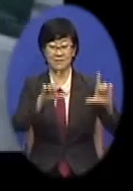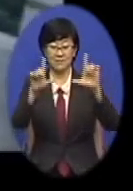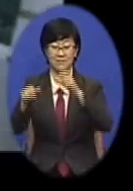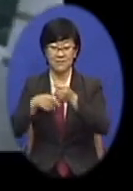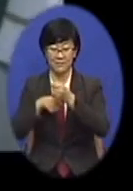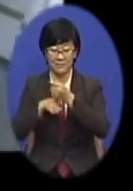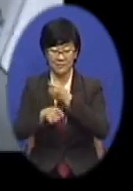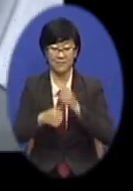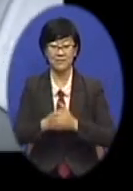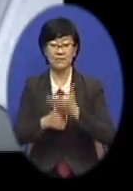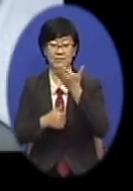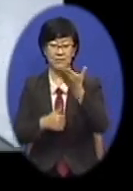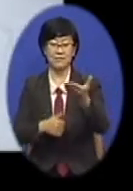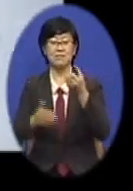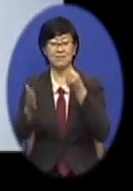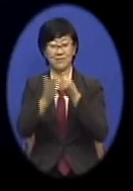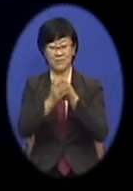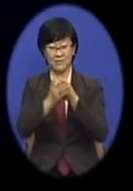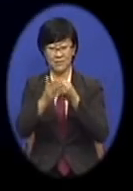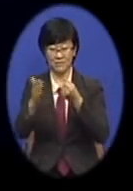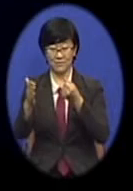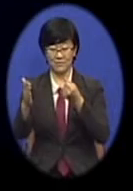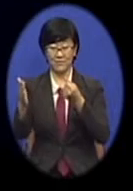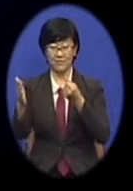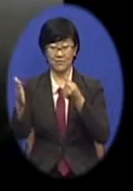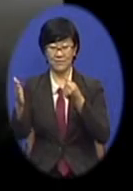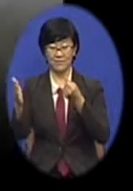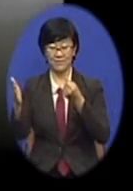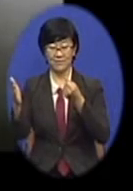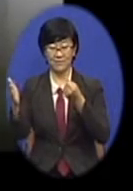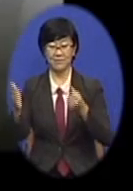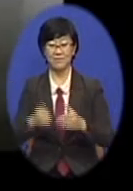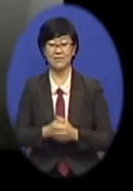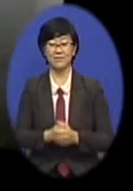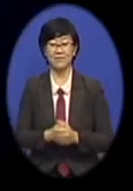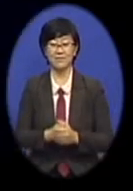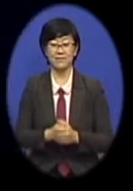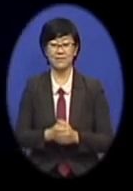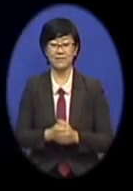내가 사는 이유 너 때문이야.